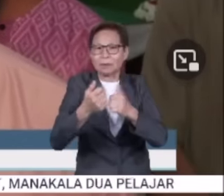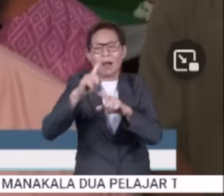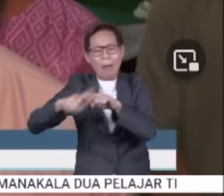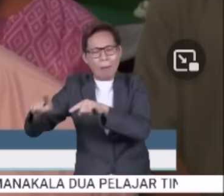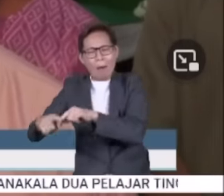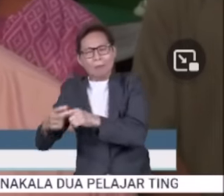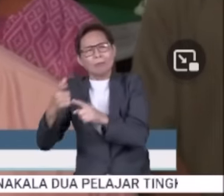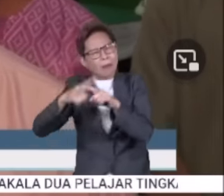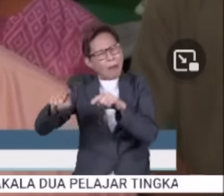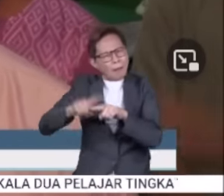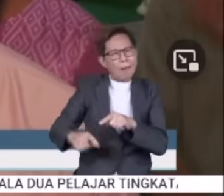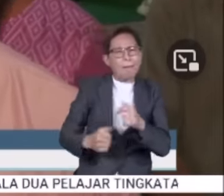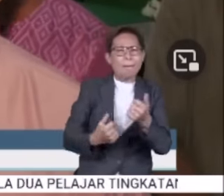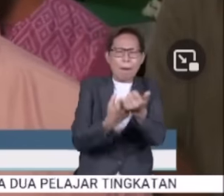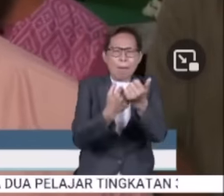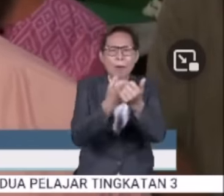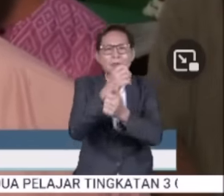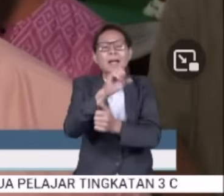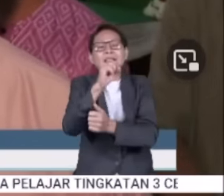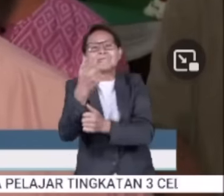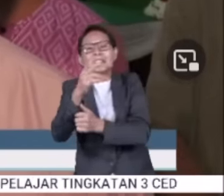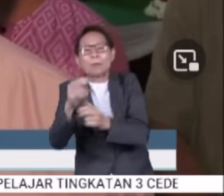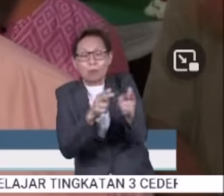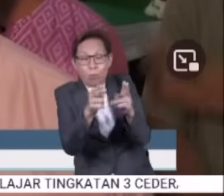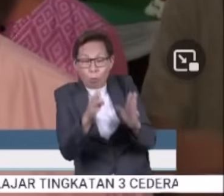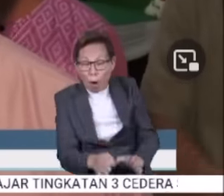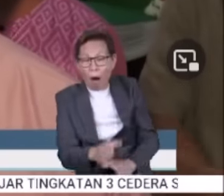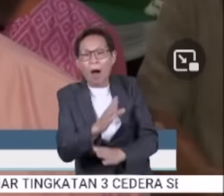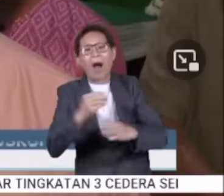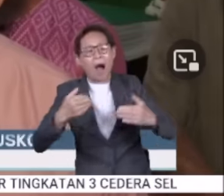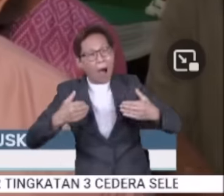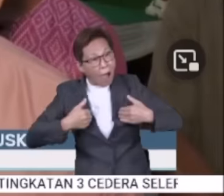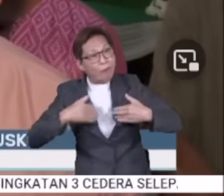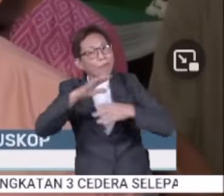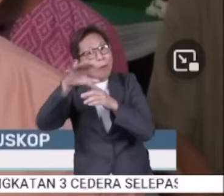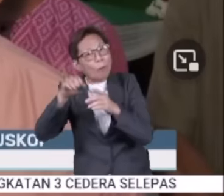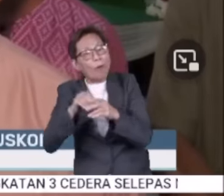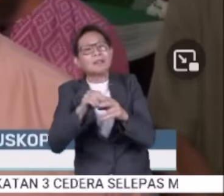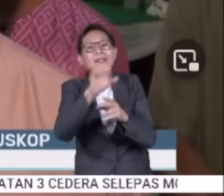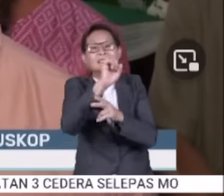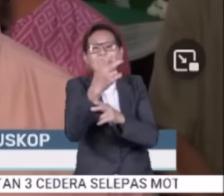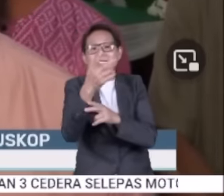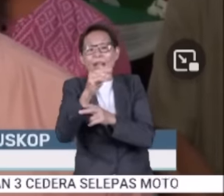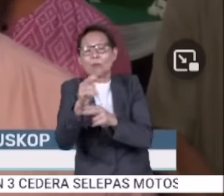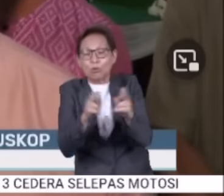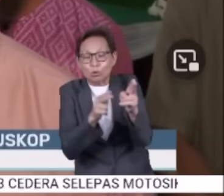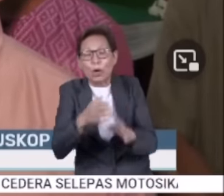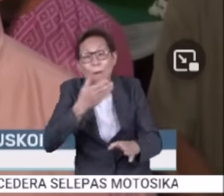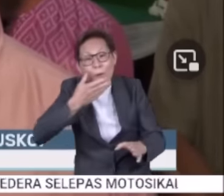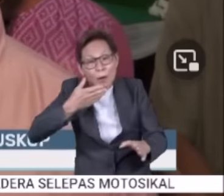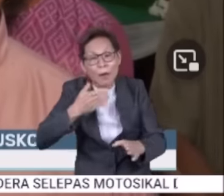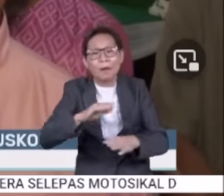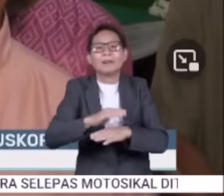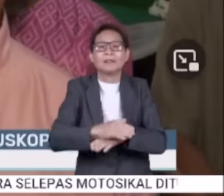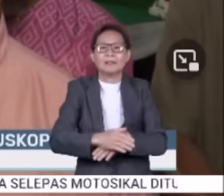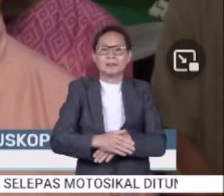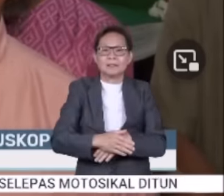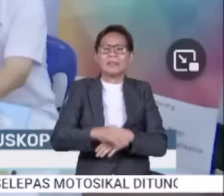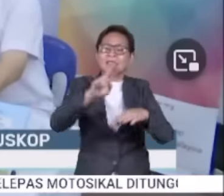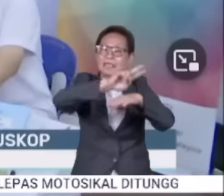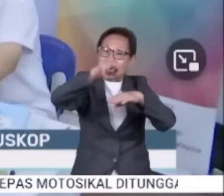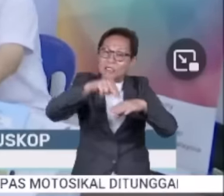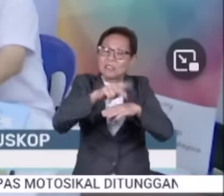pembiayaan dan skim keusahawanan, termasuklah skim untuk usahawan belia di bawah SMEKOP, Tokun